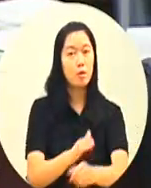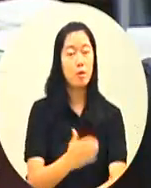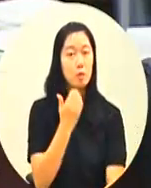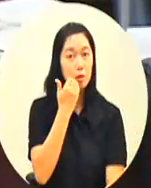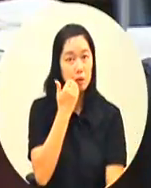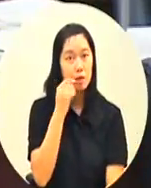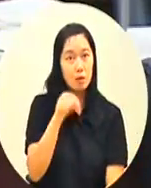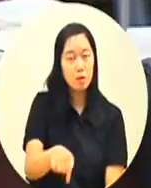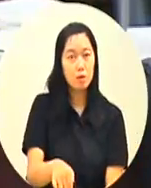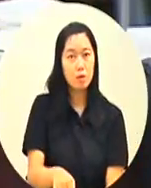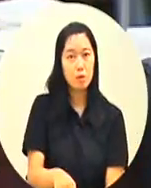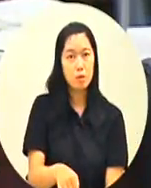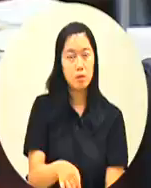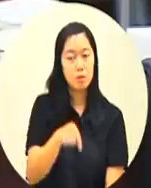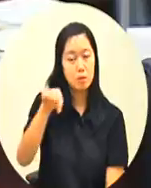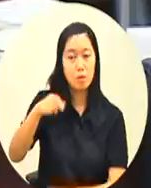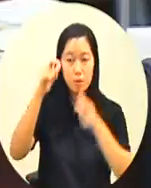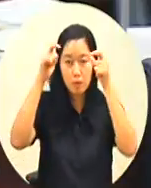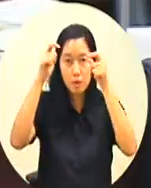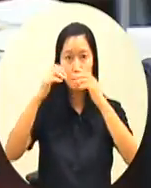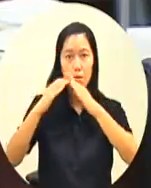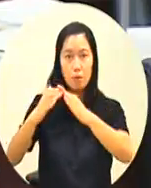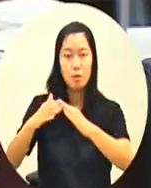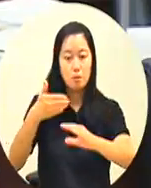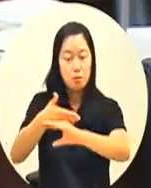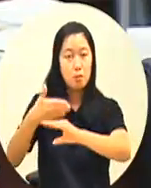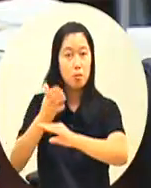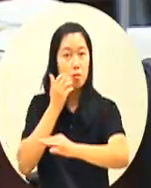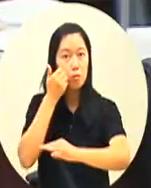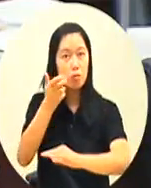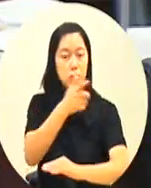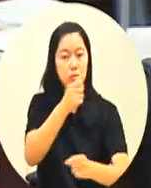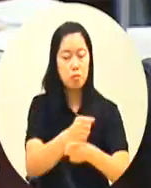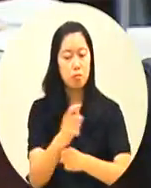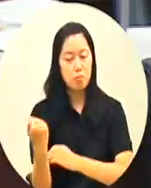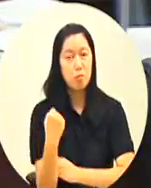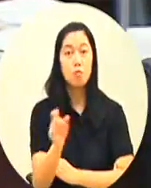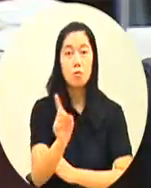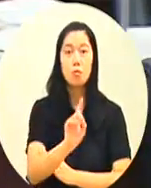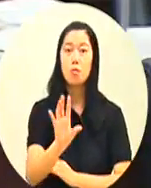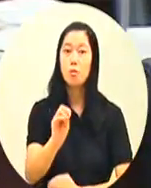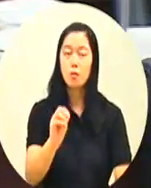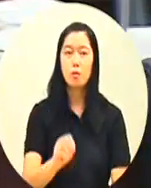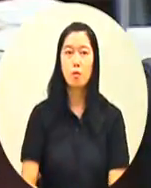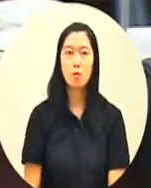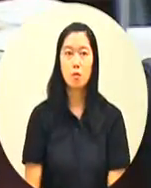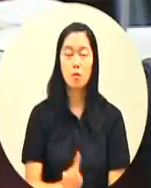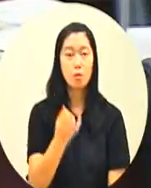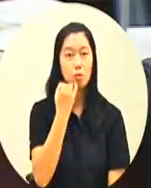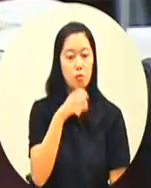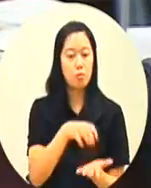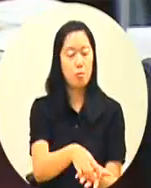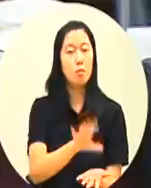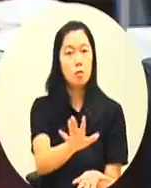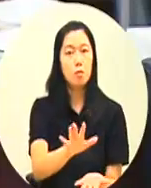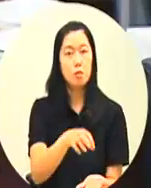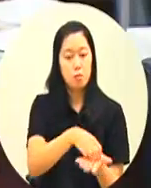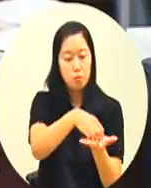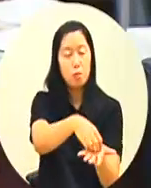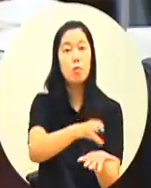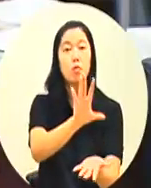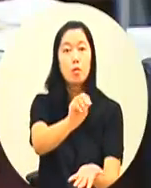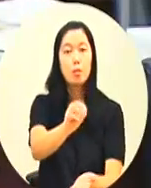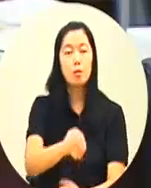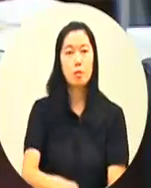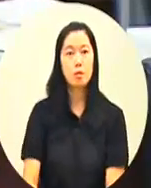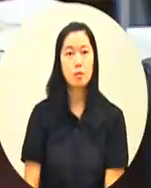了让悠游卡要在高雄可以顺畅使用，他们又做了哪些努力？如果他们可以拿出一些客观的数字跟实际的作为，